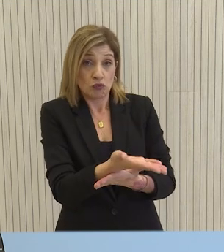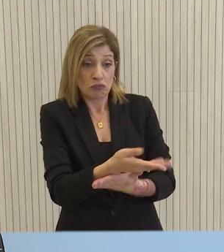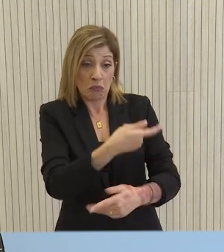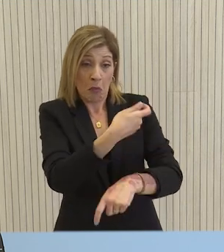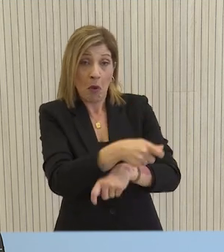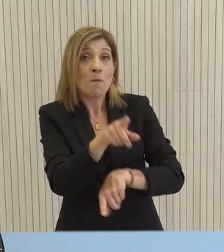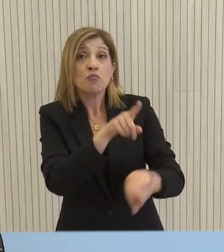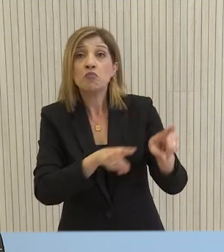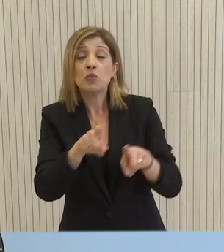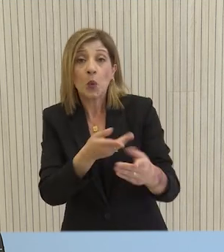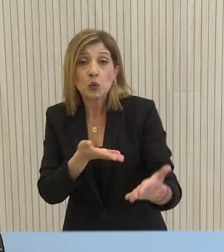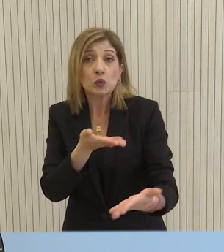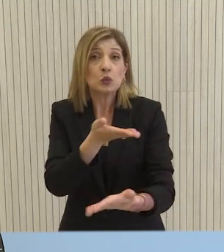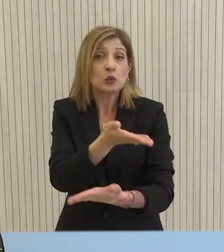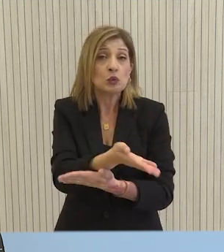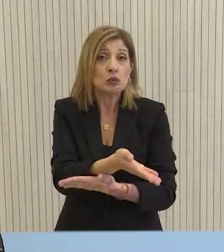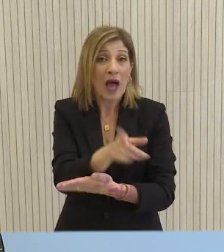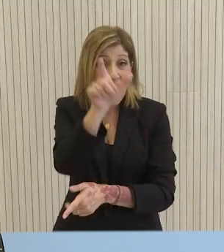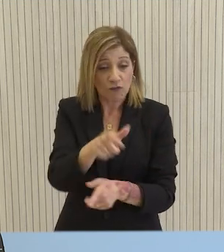προς μόνο εναντίον όσους?